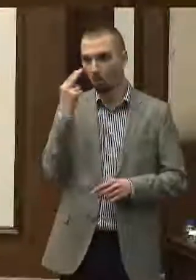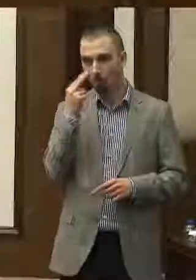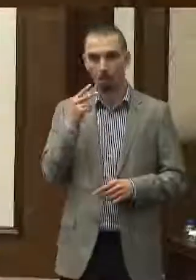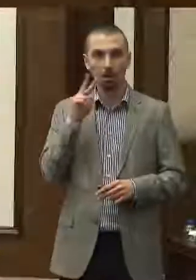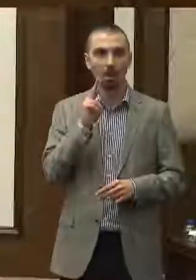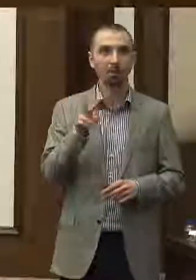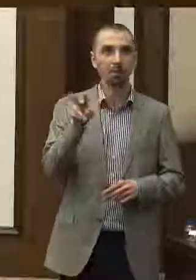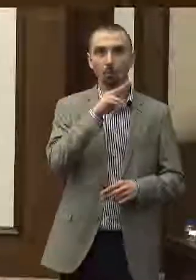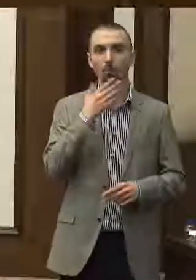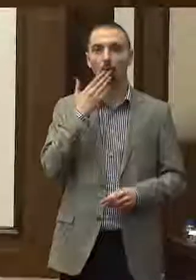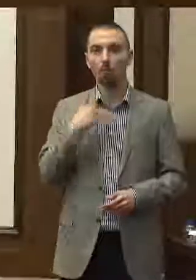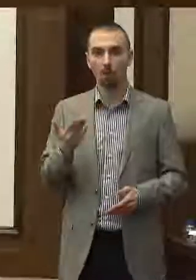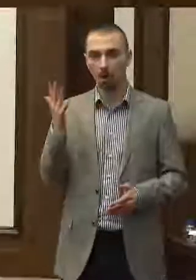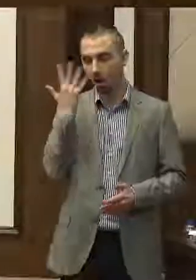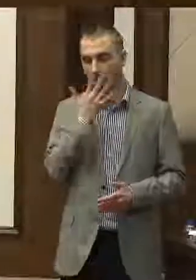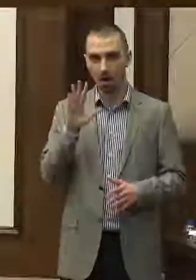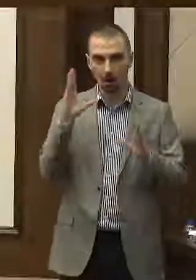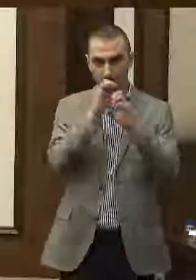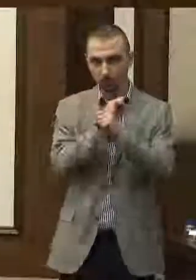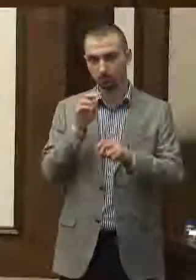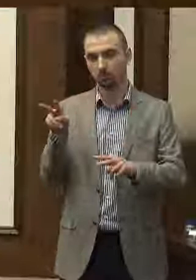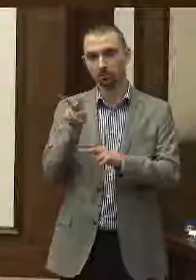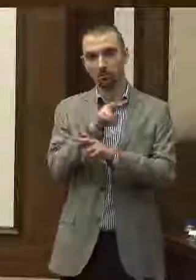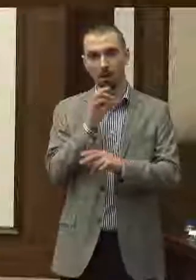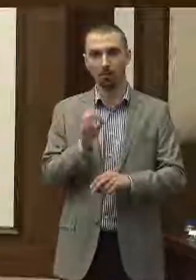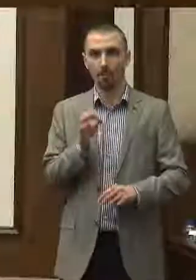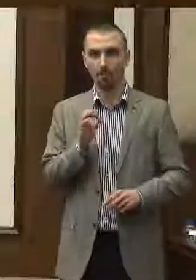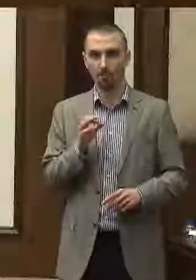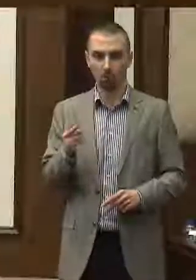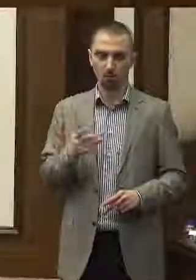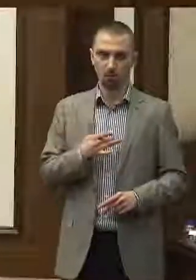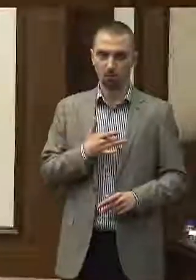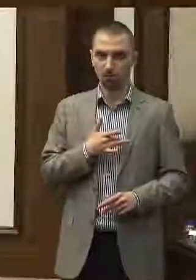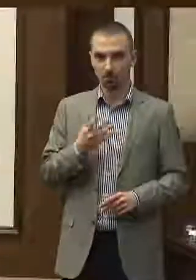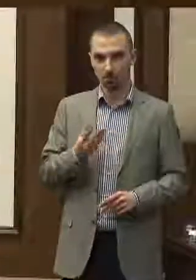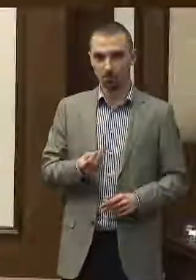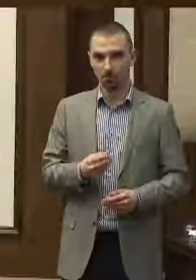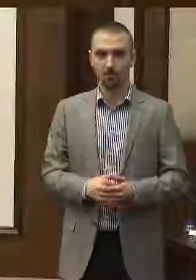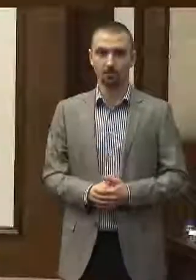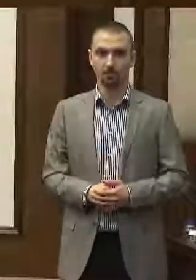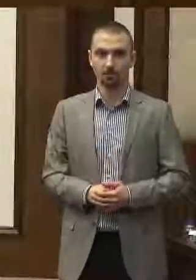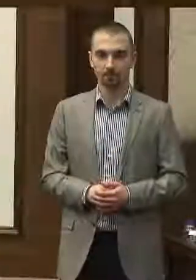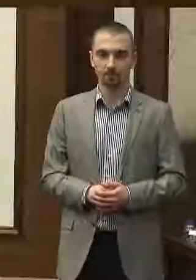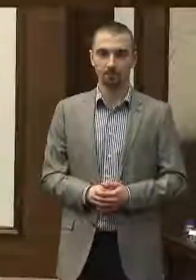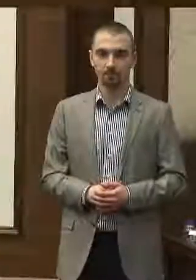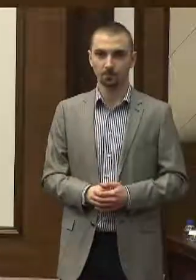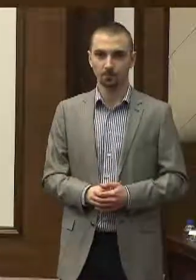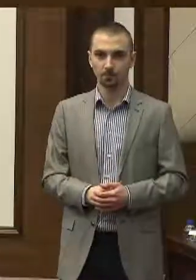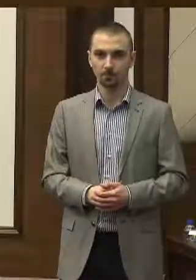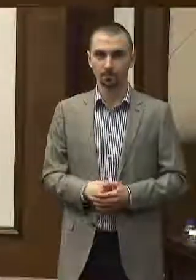görüyor. Karanlıktan ne çıkartıyorlar? Beyinlerinde muhakeme ederek onları algılamaya